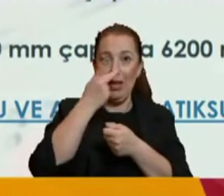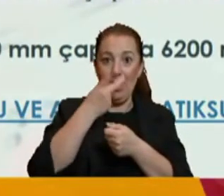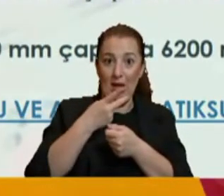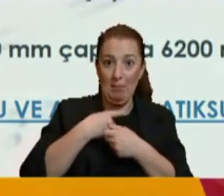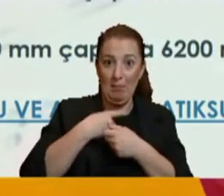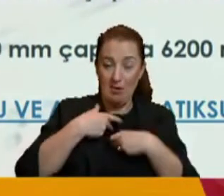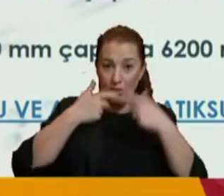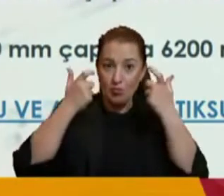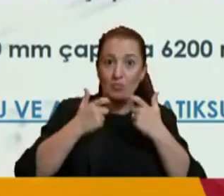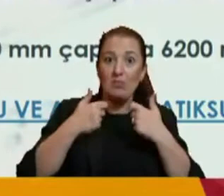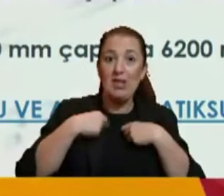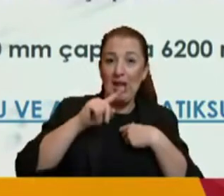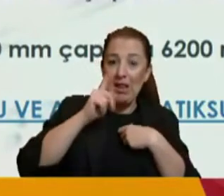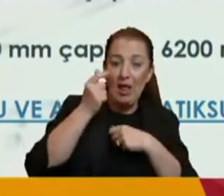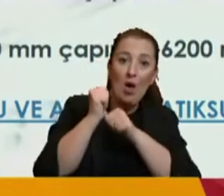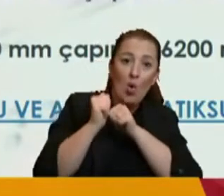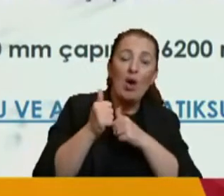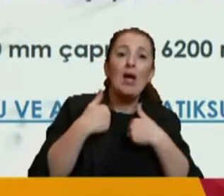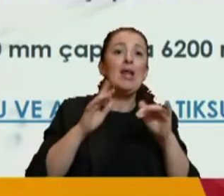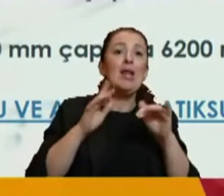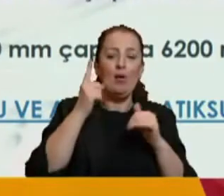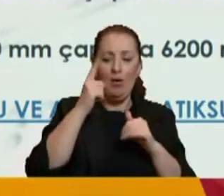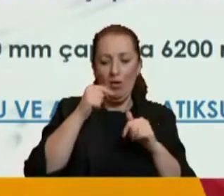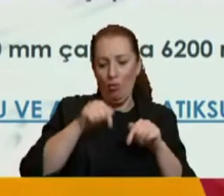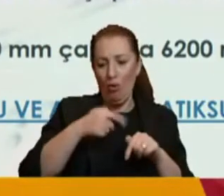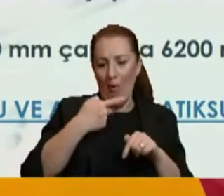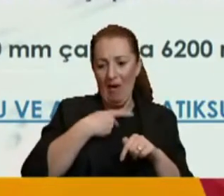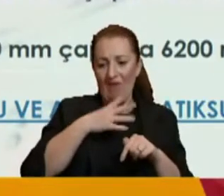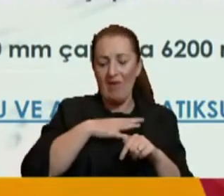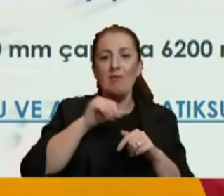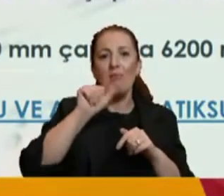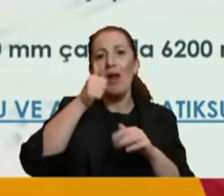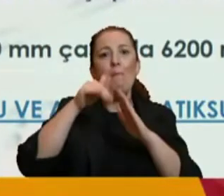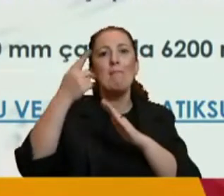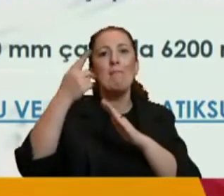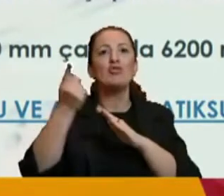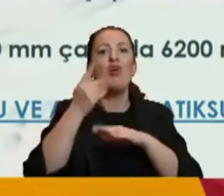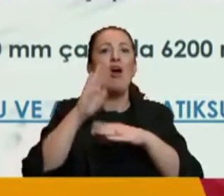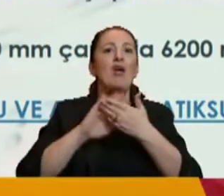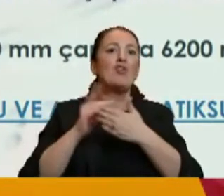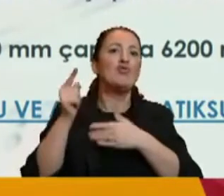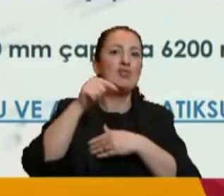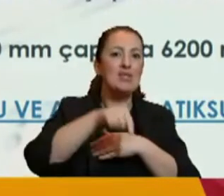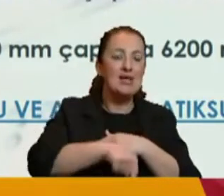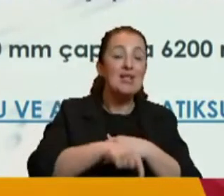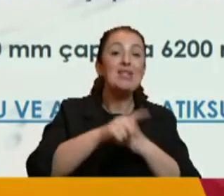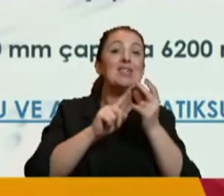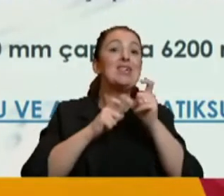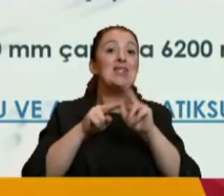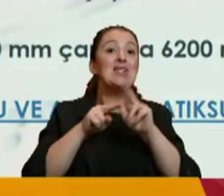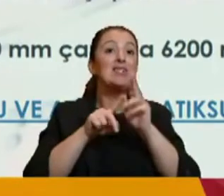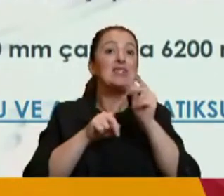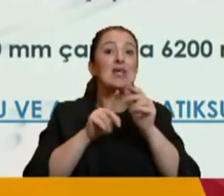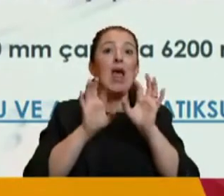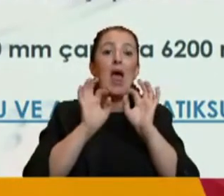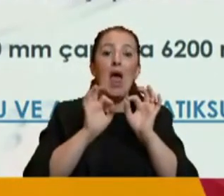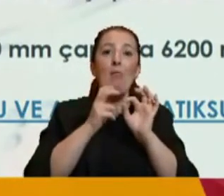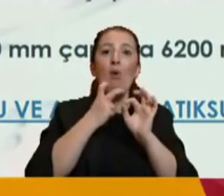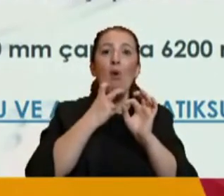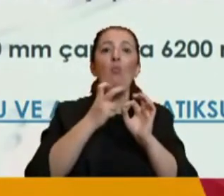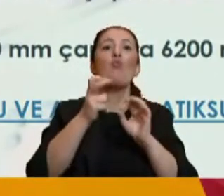değil Bugün ben varım yarın başka bir arkadaş gelir ama ischial ilelebet yaşayacak